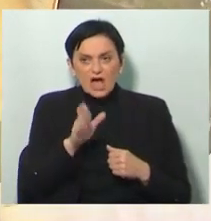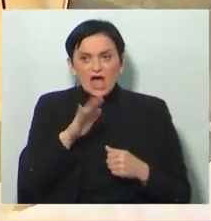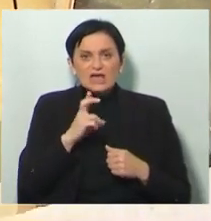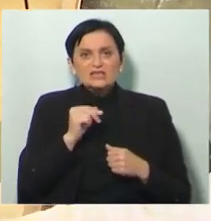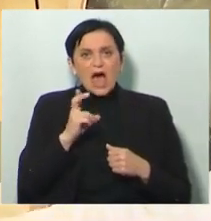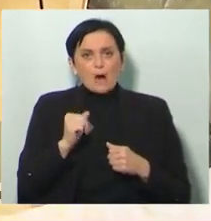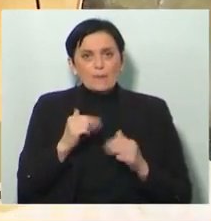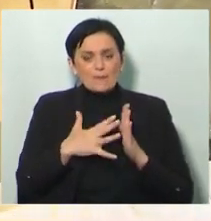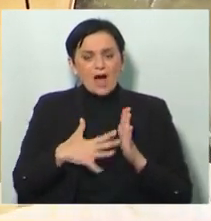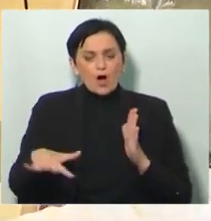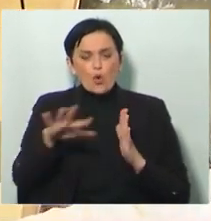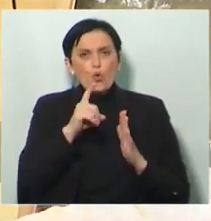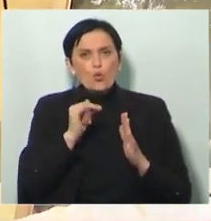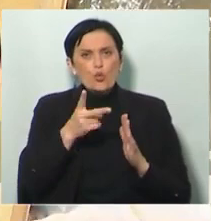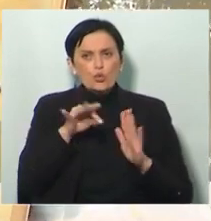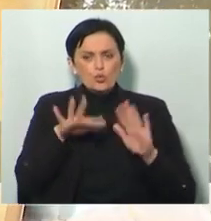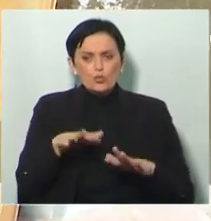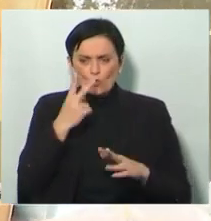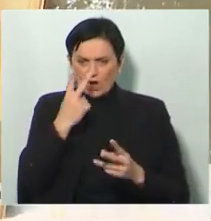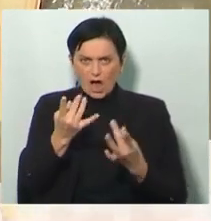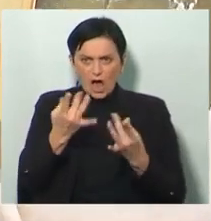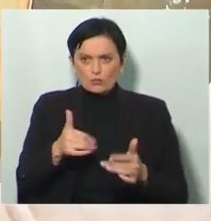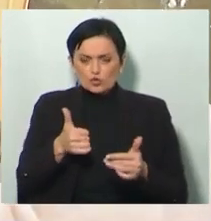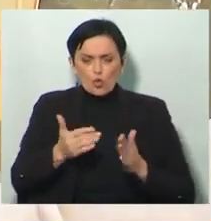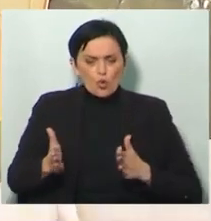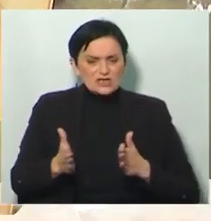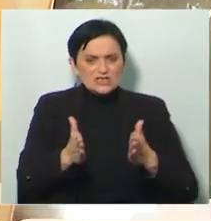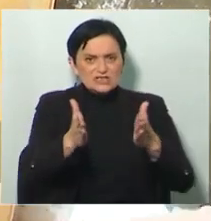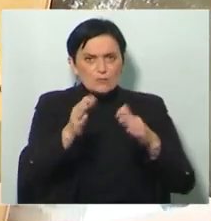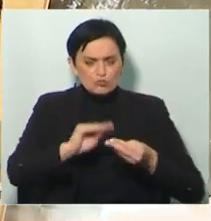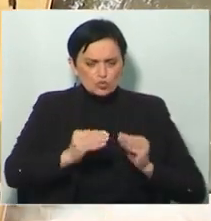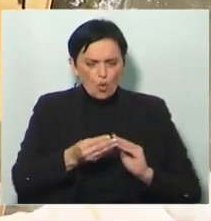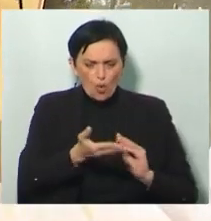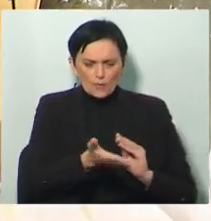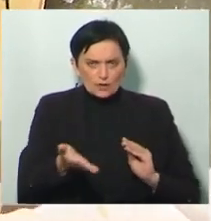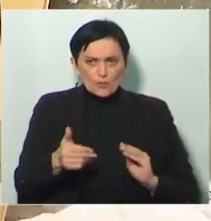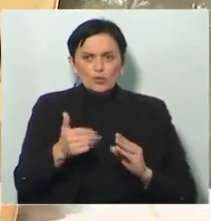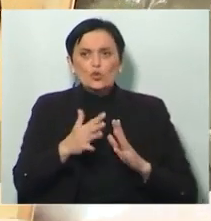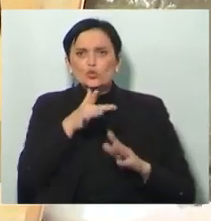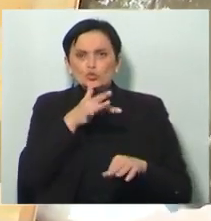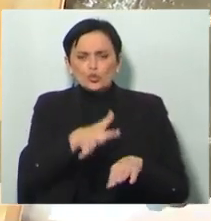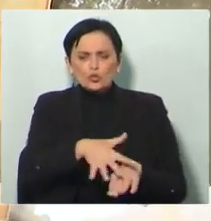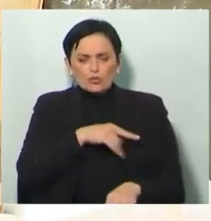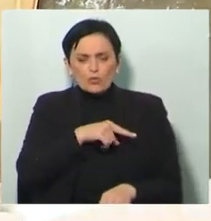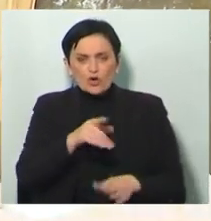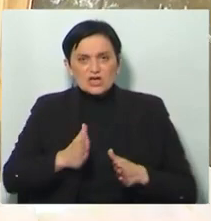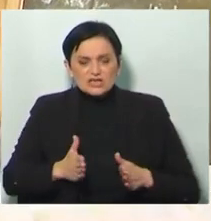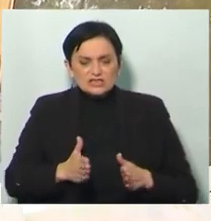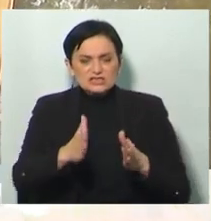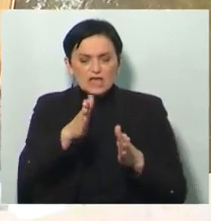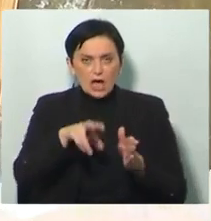დაბახულოში ყოფნის დროს დავინახეთ ელემენტარული, როგორი გზის პრობლემა ქონდათ და ასევე როგორ დიდი დრო ეხარჯებოდათ ამ გზის